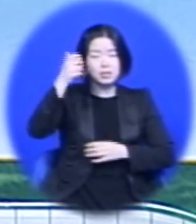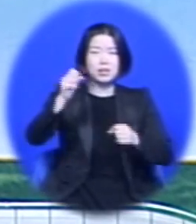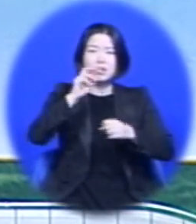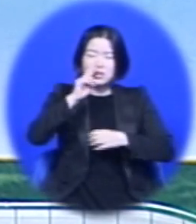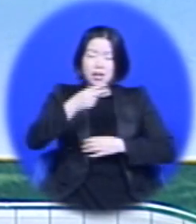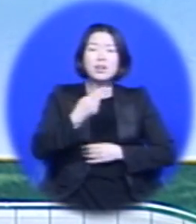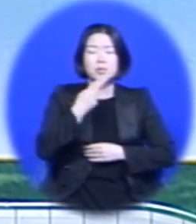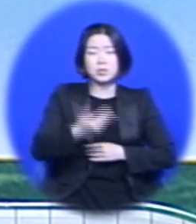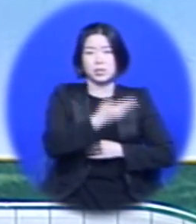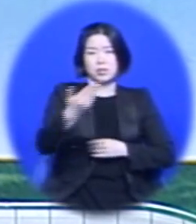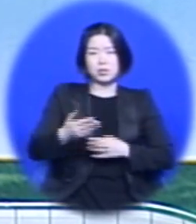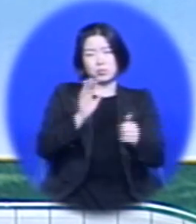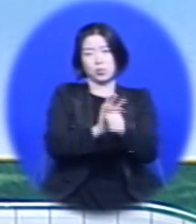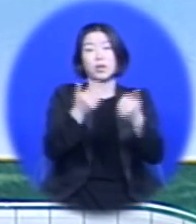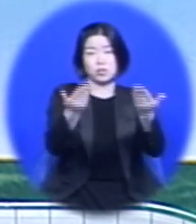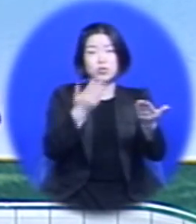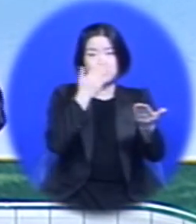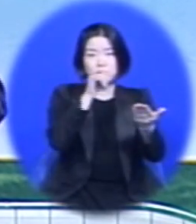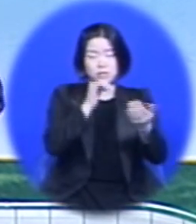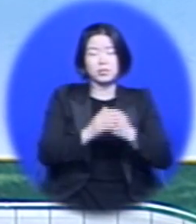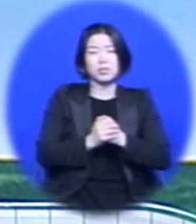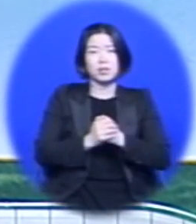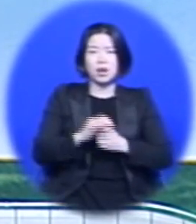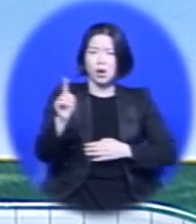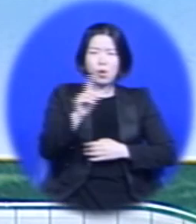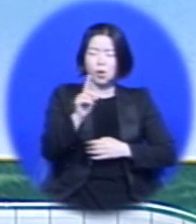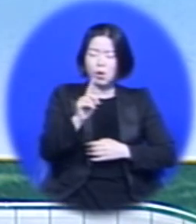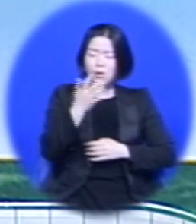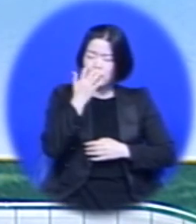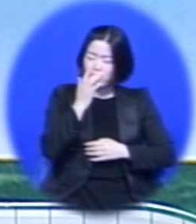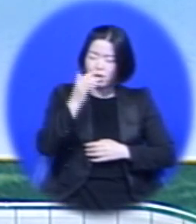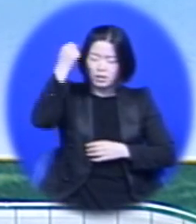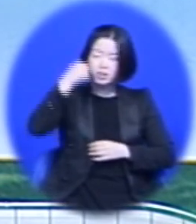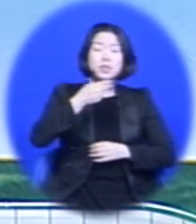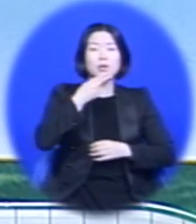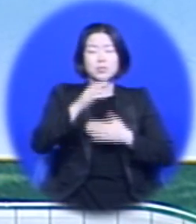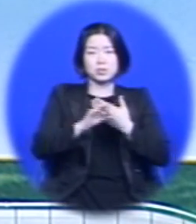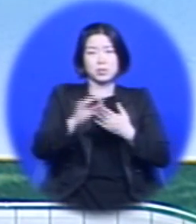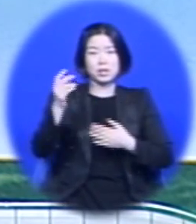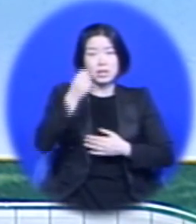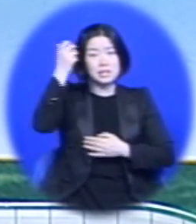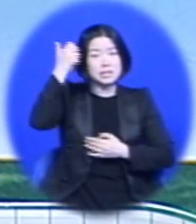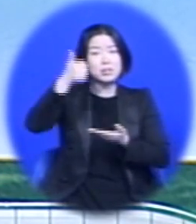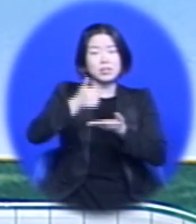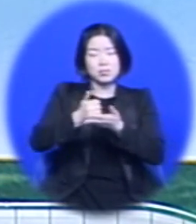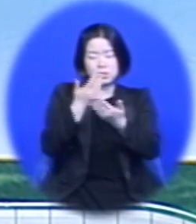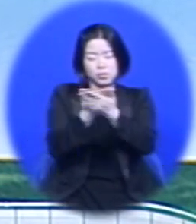그렇게 도와주실 겁니다. 만약에 그래도 도무지 어떤 느낌이 없다면 성령님을 구하셔야